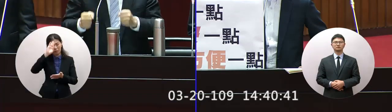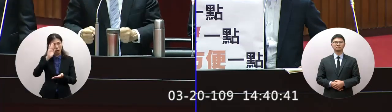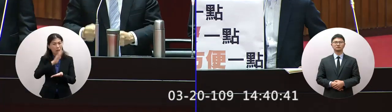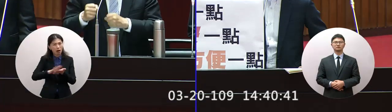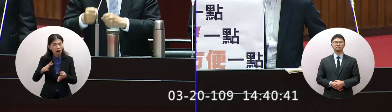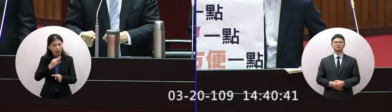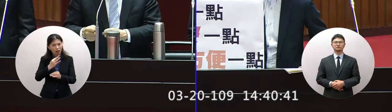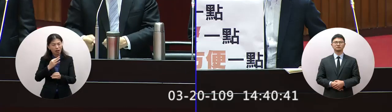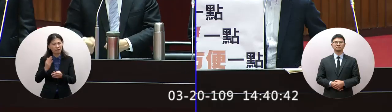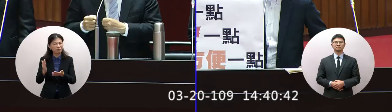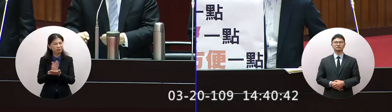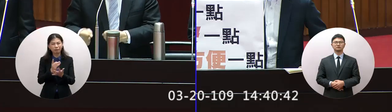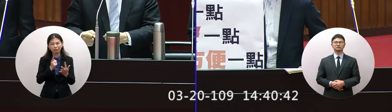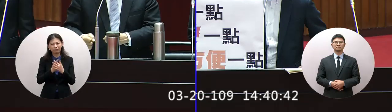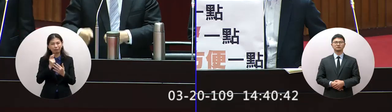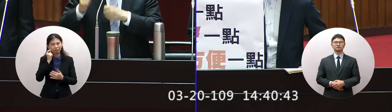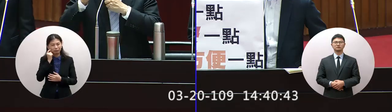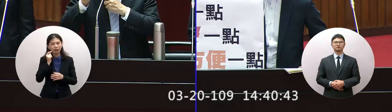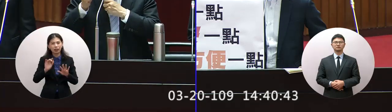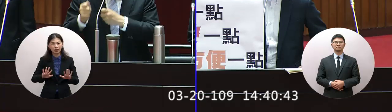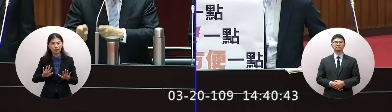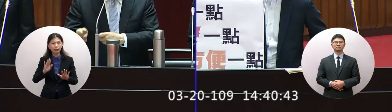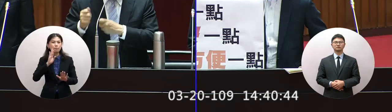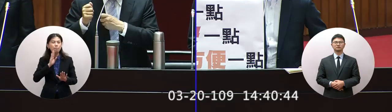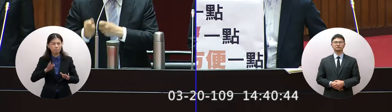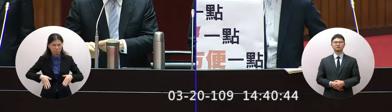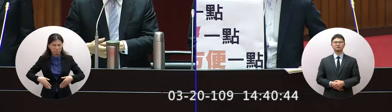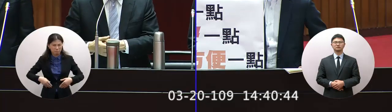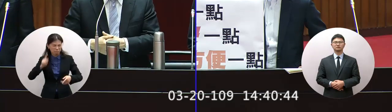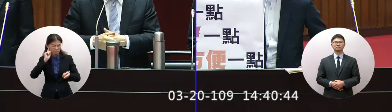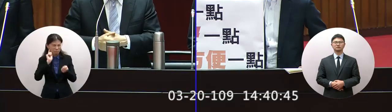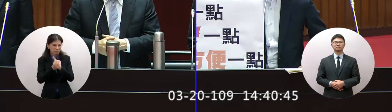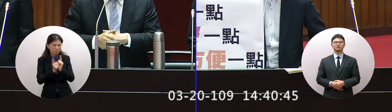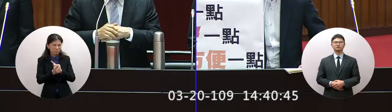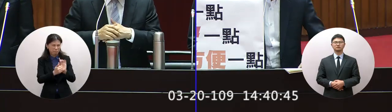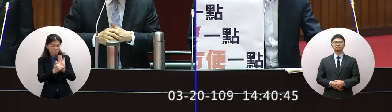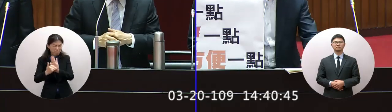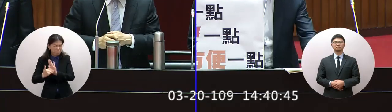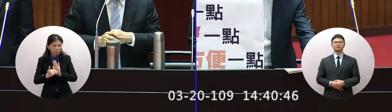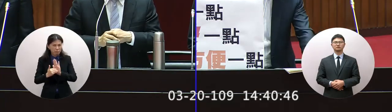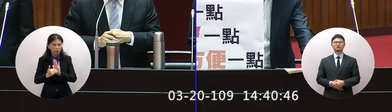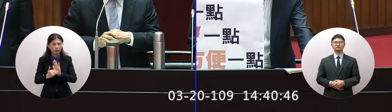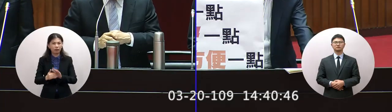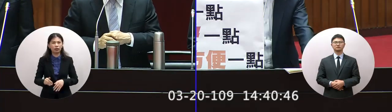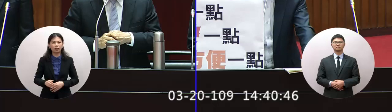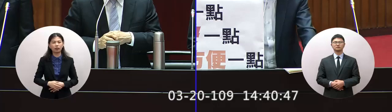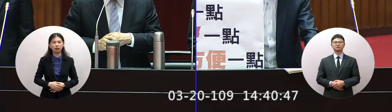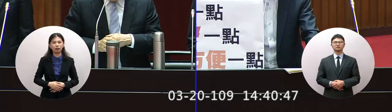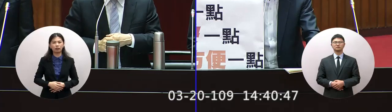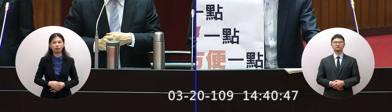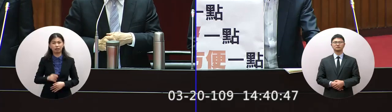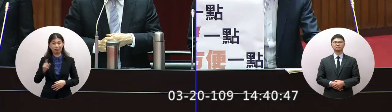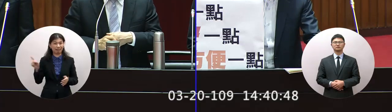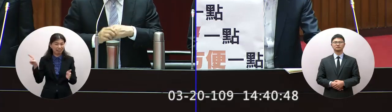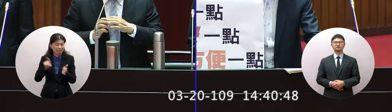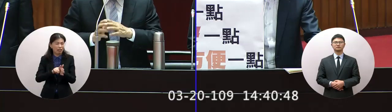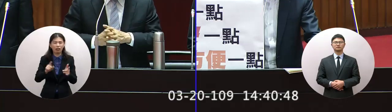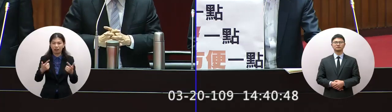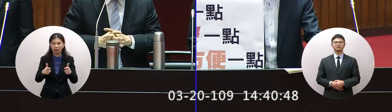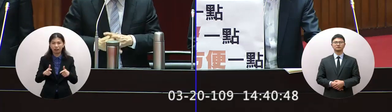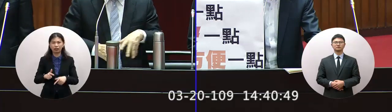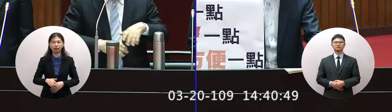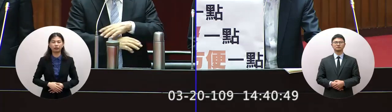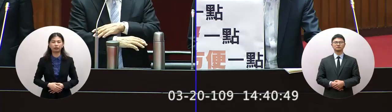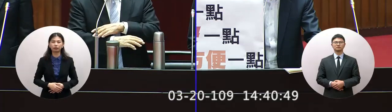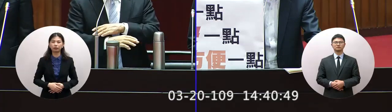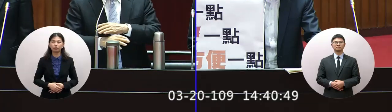那现在也都是应变或者紧急的需要，但 希望不是变成常态。那如